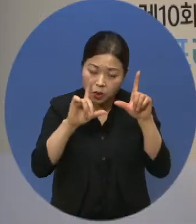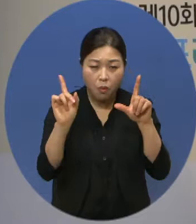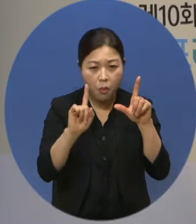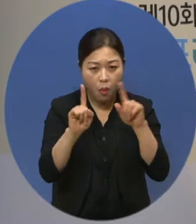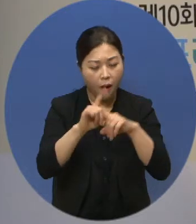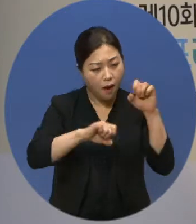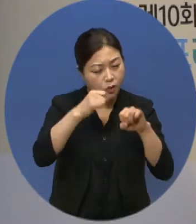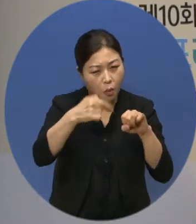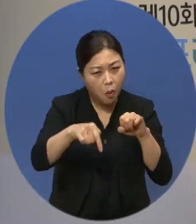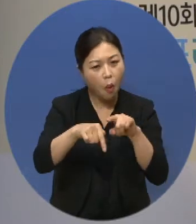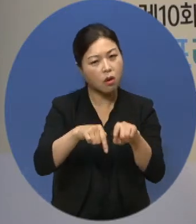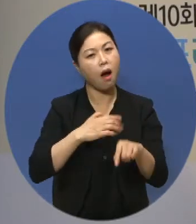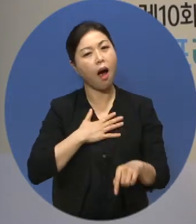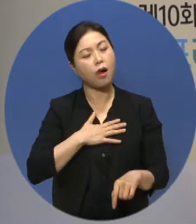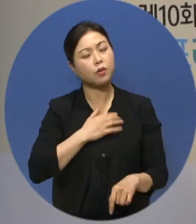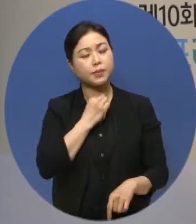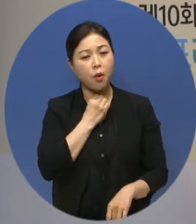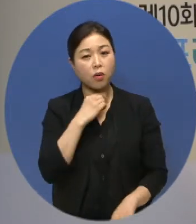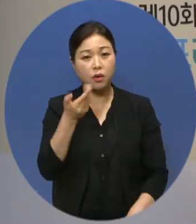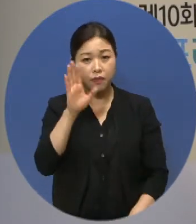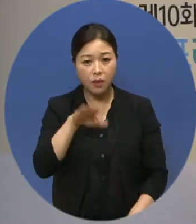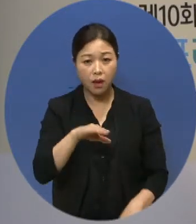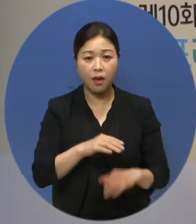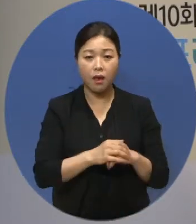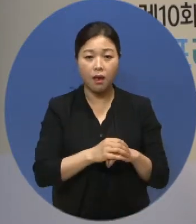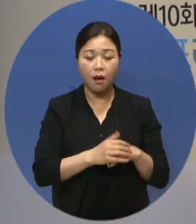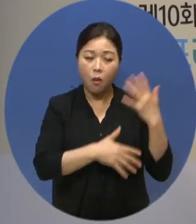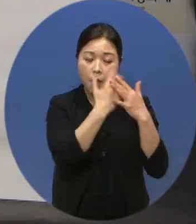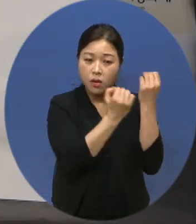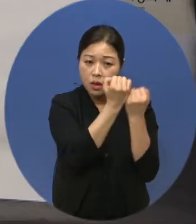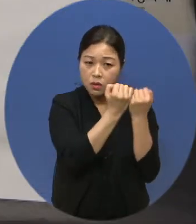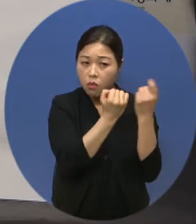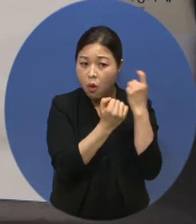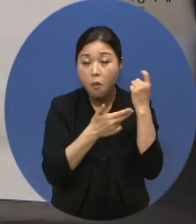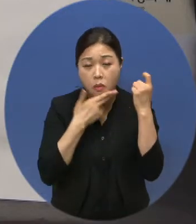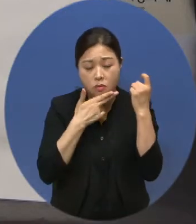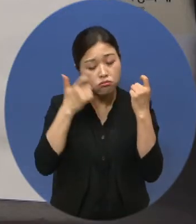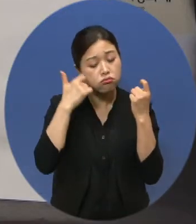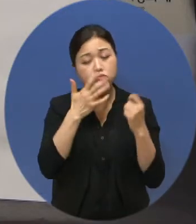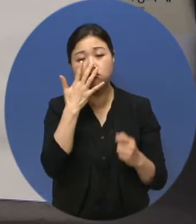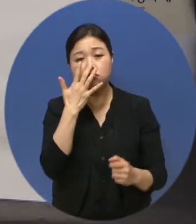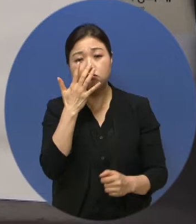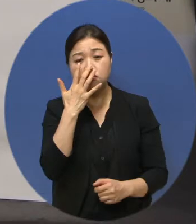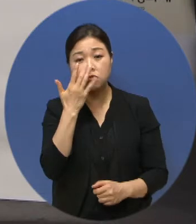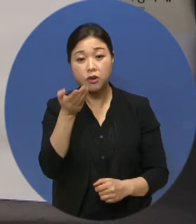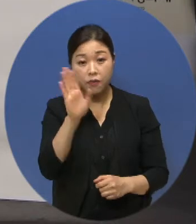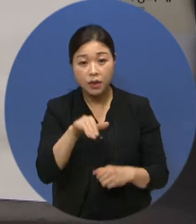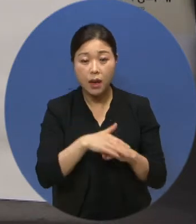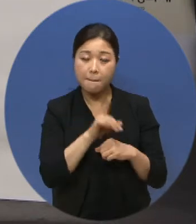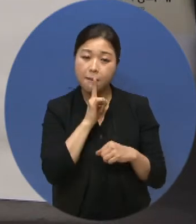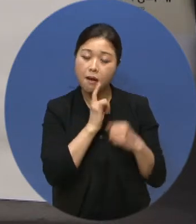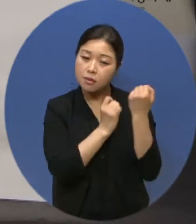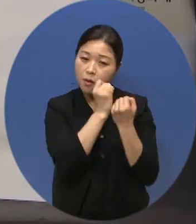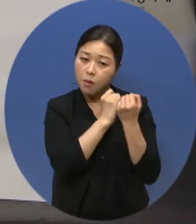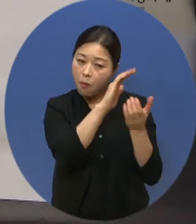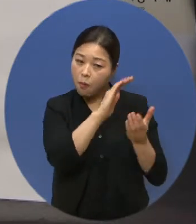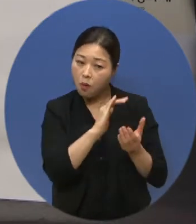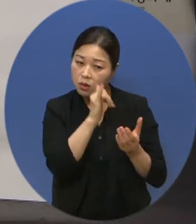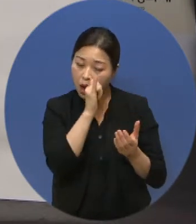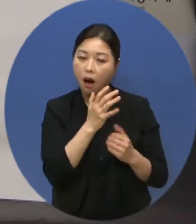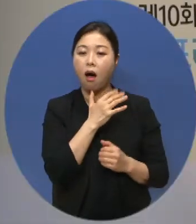하고 있는지를 전혀 그 영화가 화면 해설이 없다면 느낄 수 없었는데 그것이 말로 설명이 되면서